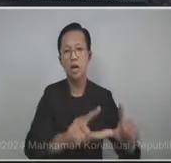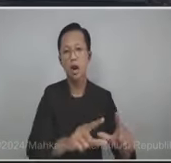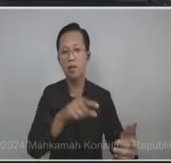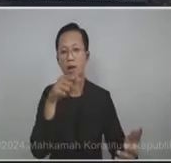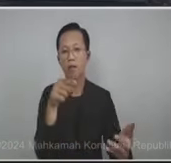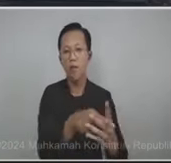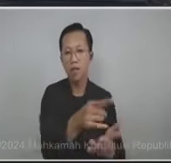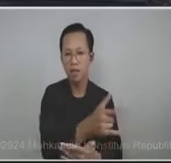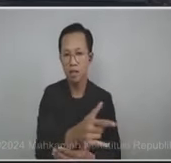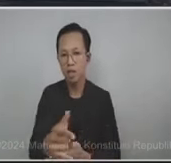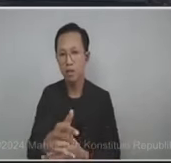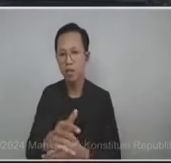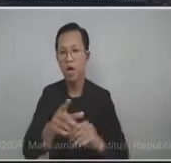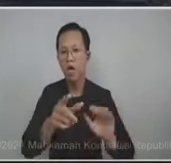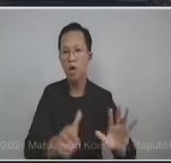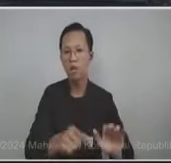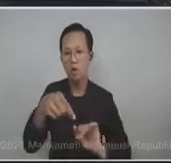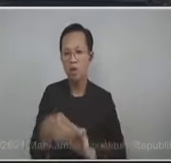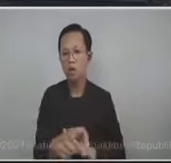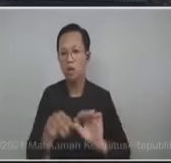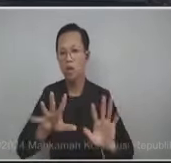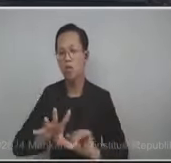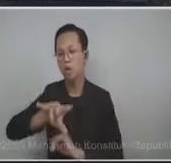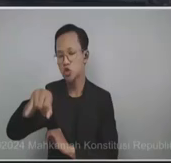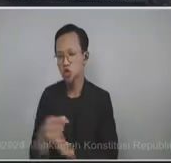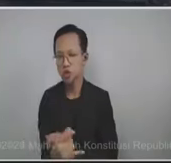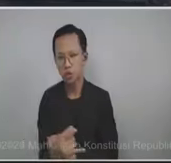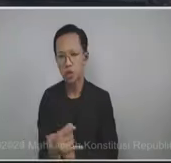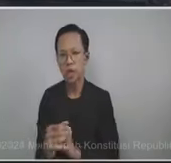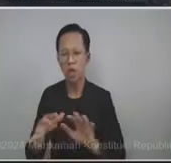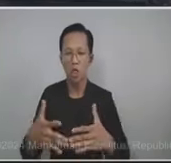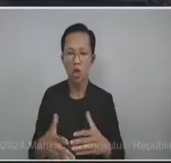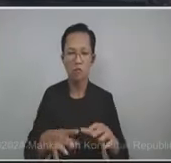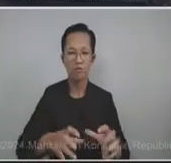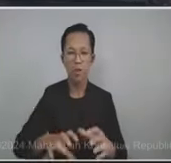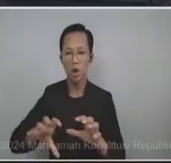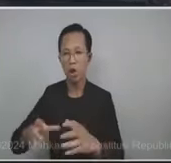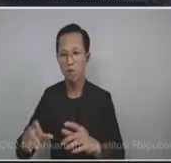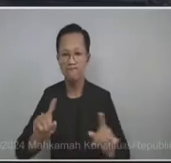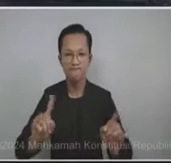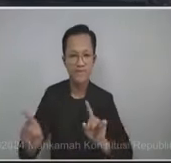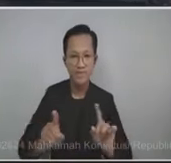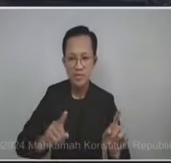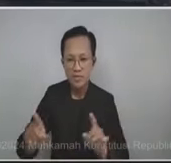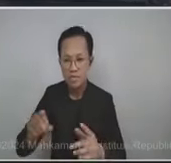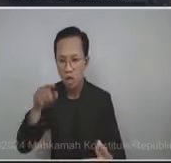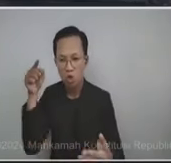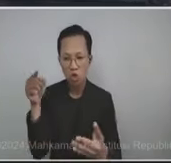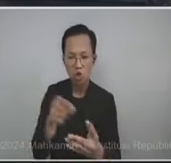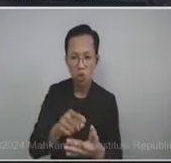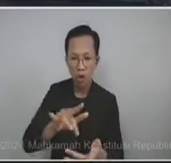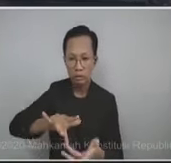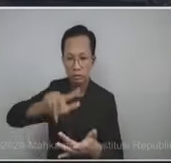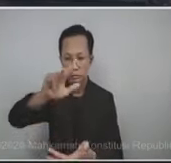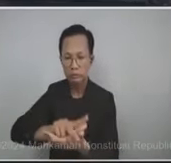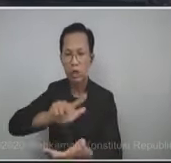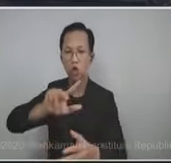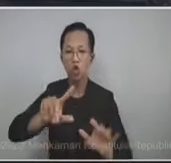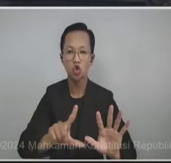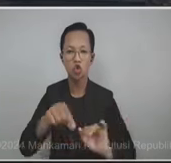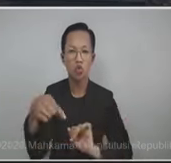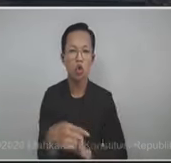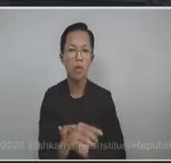jiwa sampai dengan 12 juta jiwa partai politik atau gabungan partai politik peserta pemilu harus memorai suara S paling sedikit 7,5% di